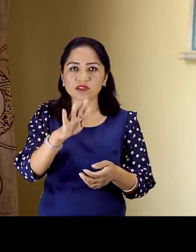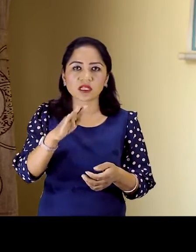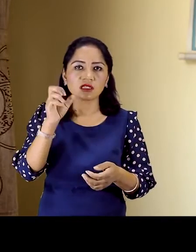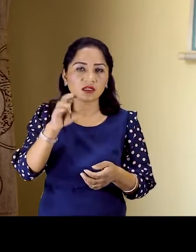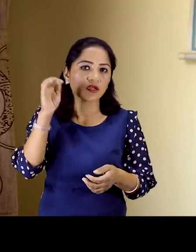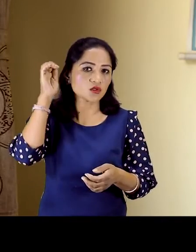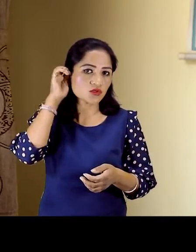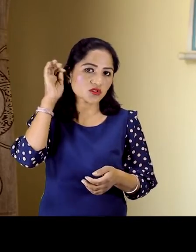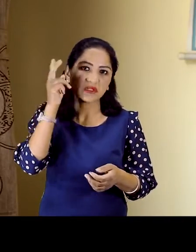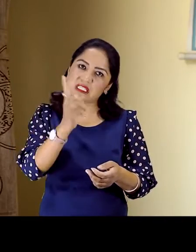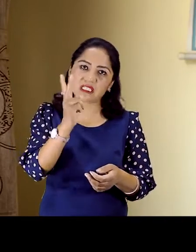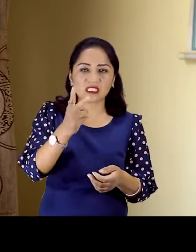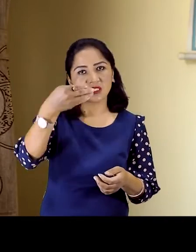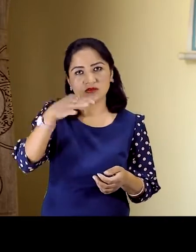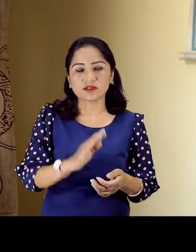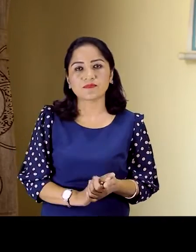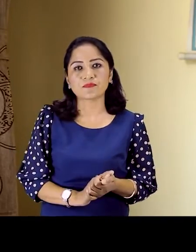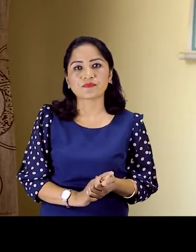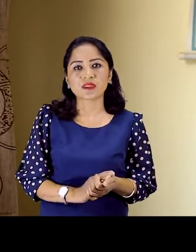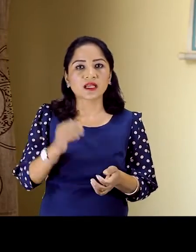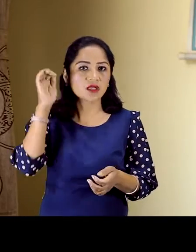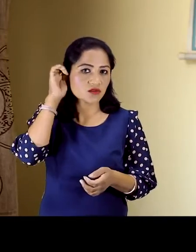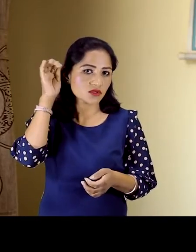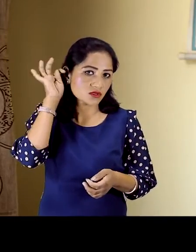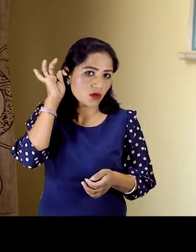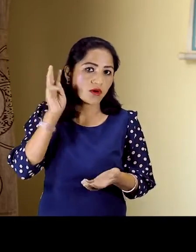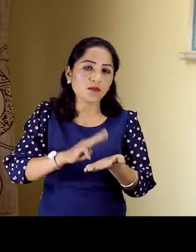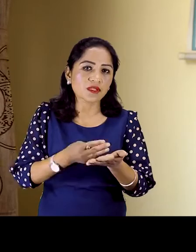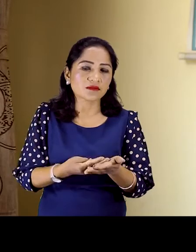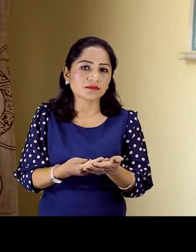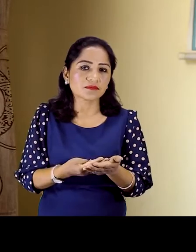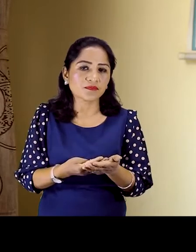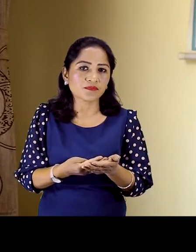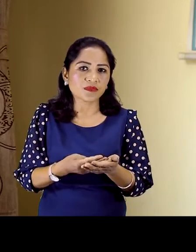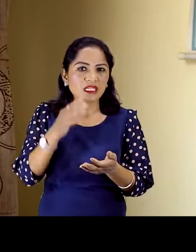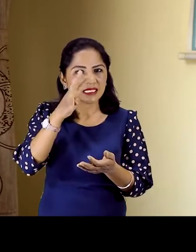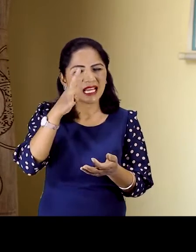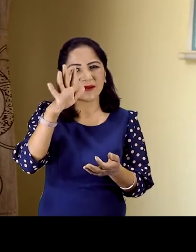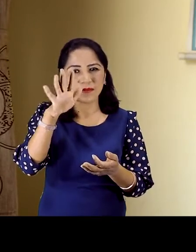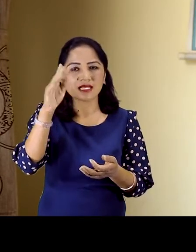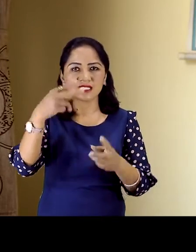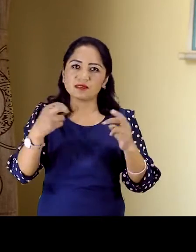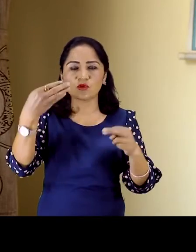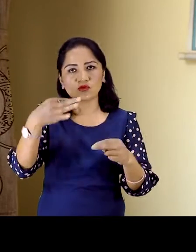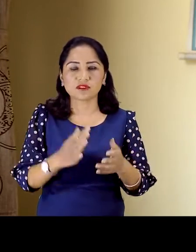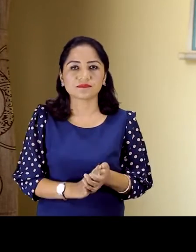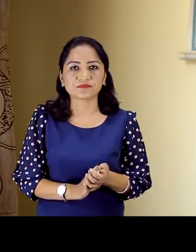होखेक्षण आरे फेरिम, जमें, यापास प्राखा